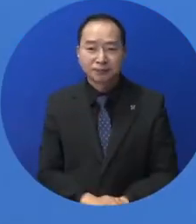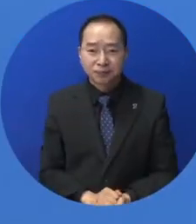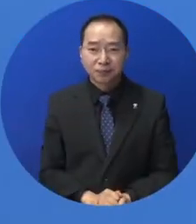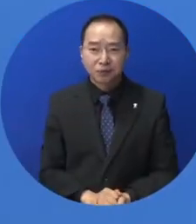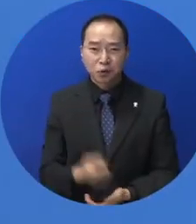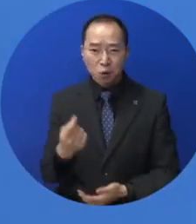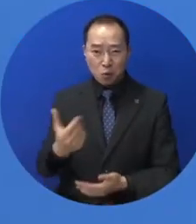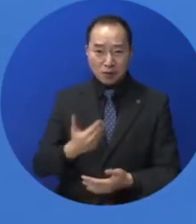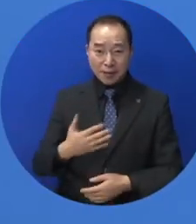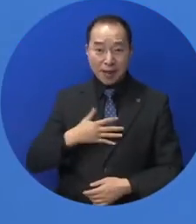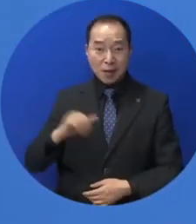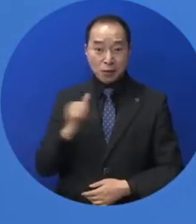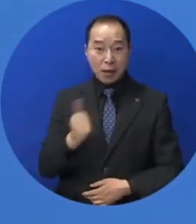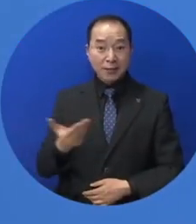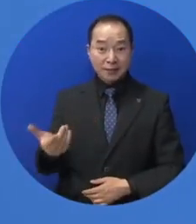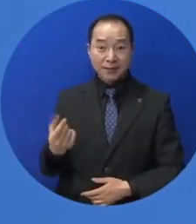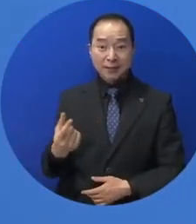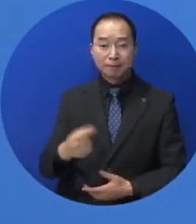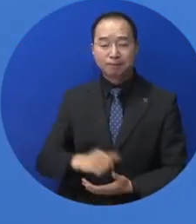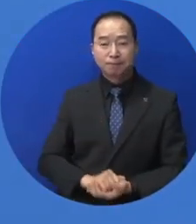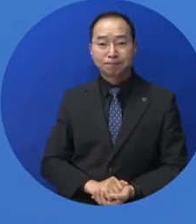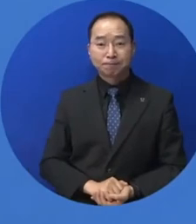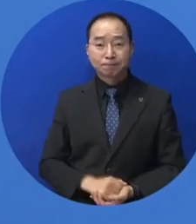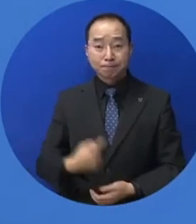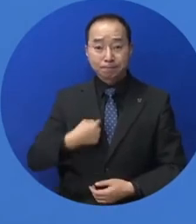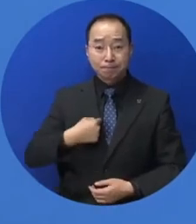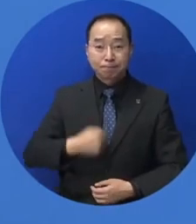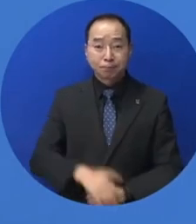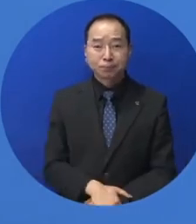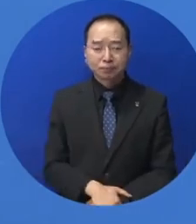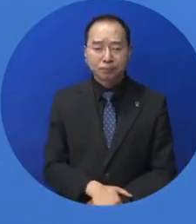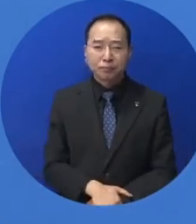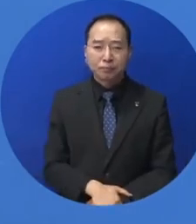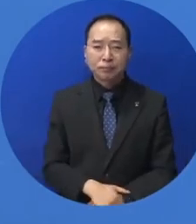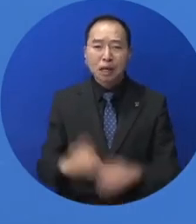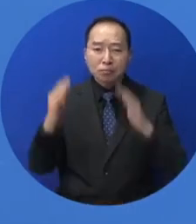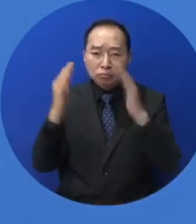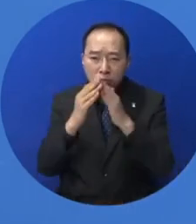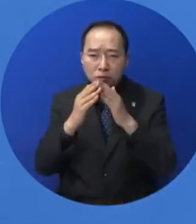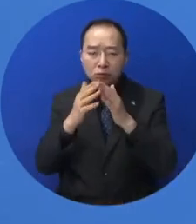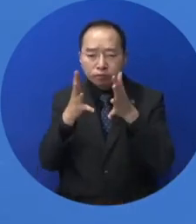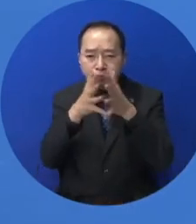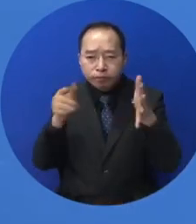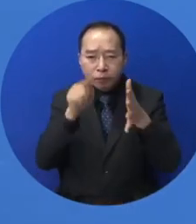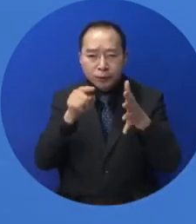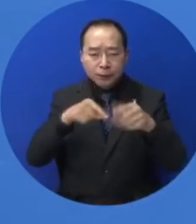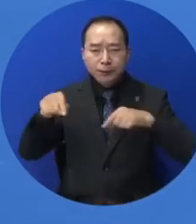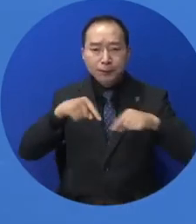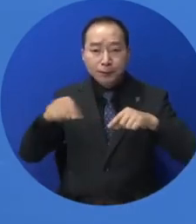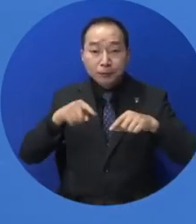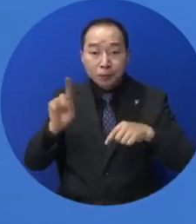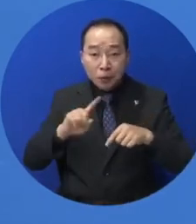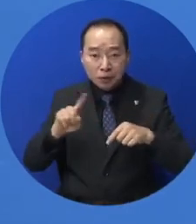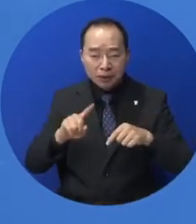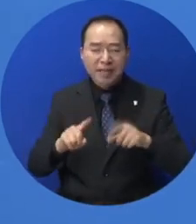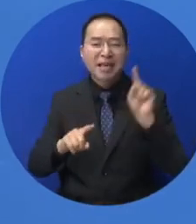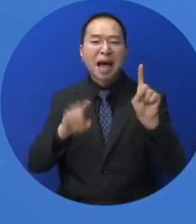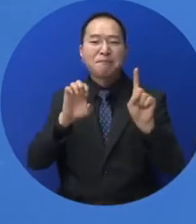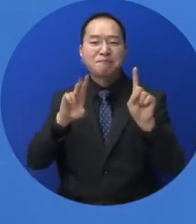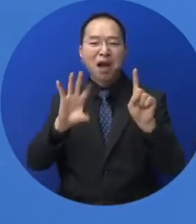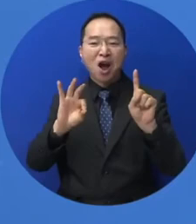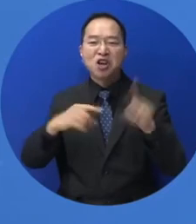소개 화면에서도 말씀을 드렸듯이 저는 부동산 정책을 위해서 첫째 평당 천만